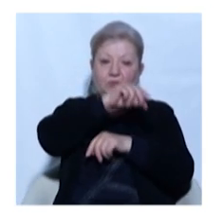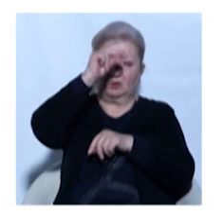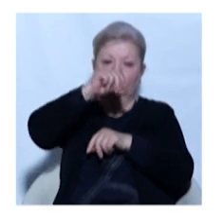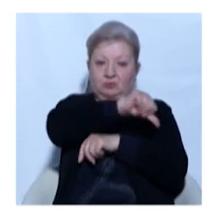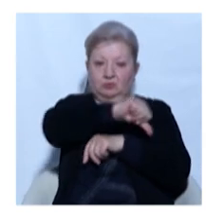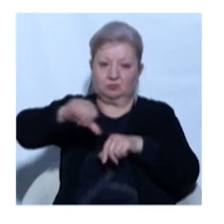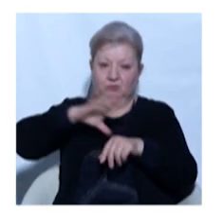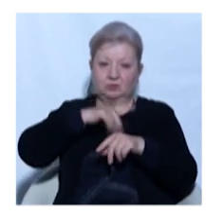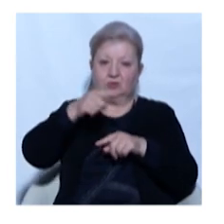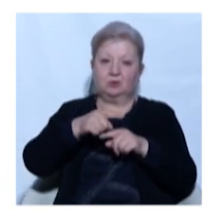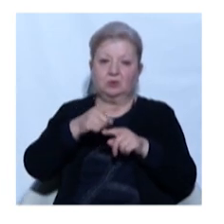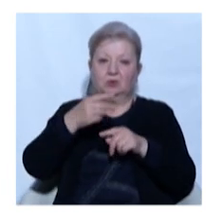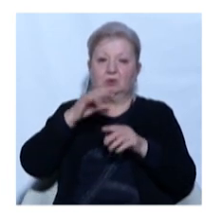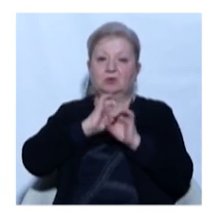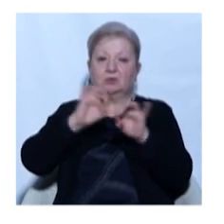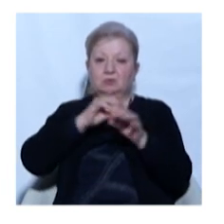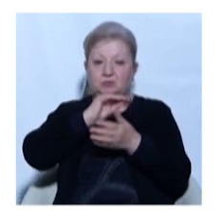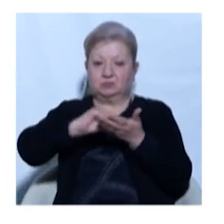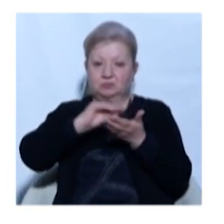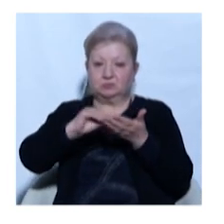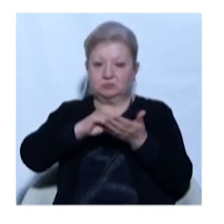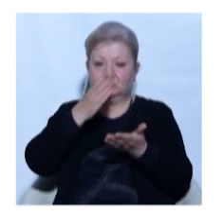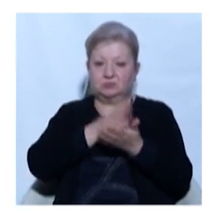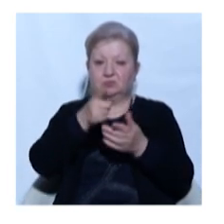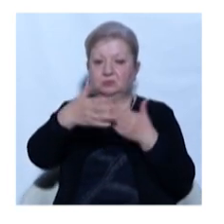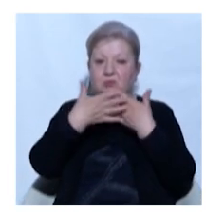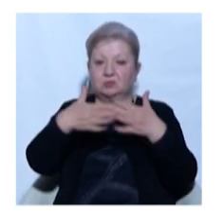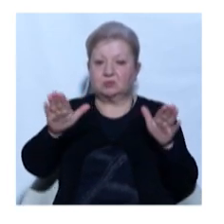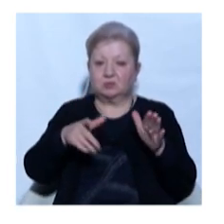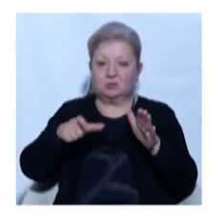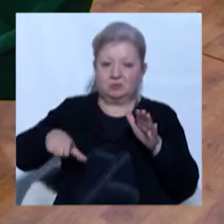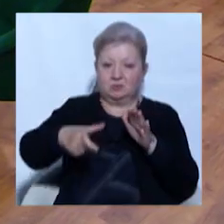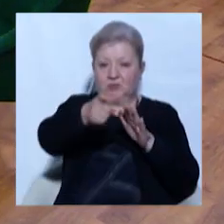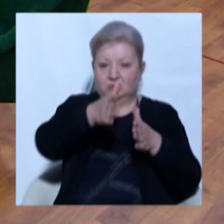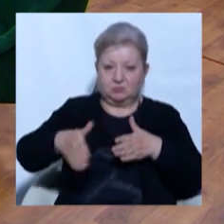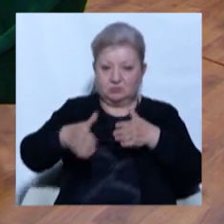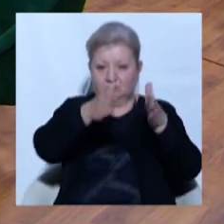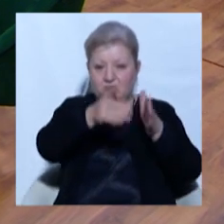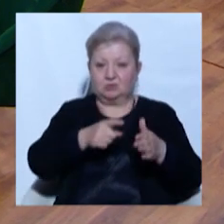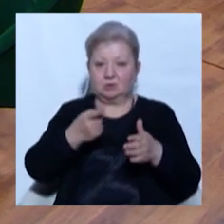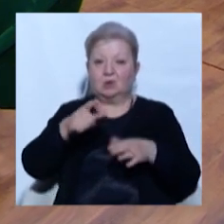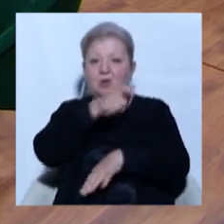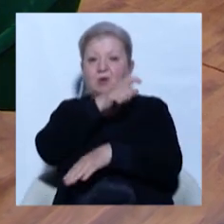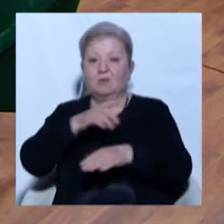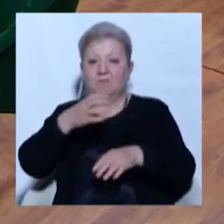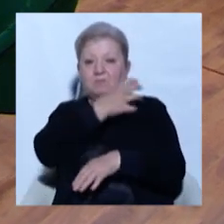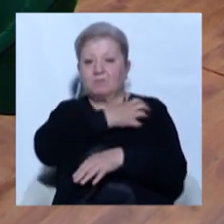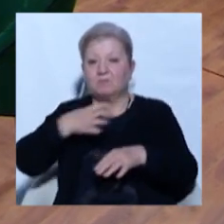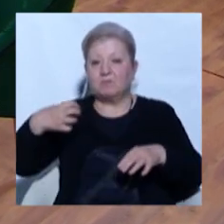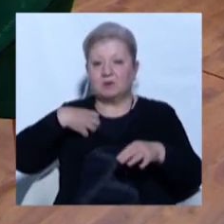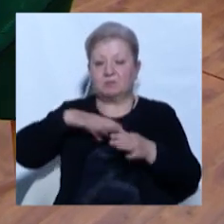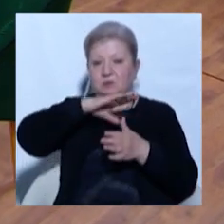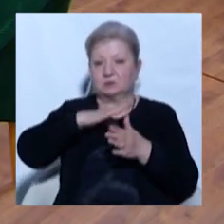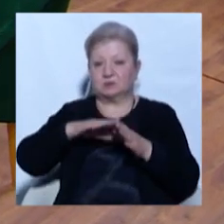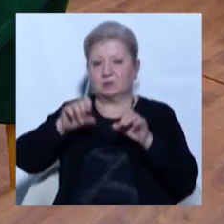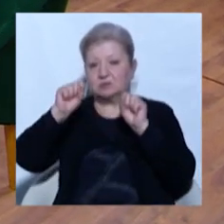მემატიანე ამბობს, რომ ამის შემდეგ ვახტანგმა დარიალის კარები ააგო აქ და არავის ქართველი მეფის ნებართვის გარეშე აღარ ხელეწიფებოდა